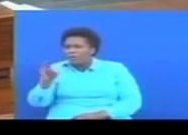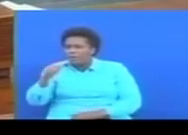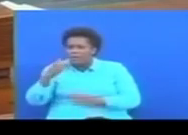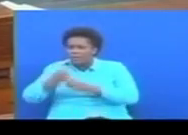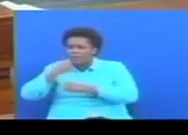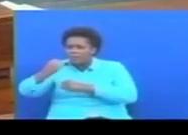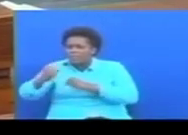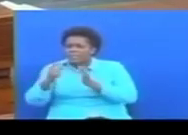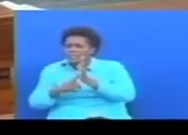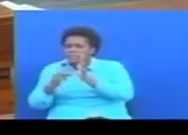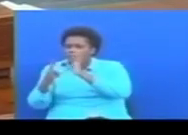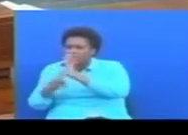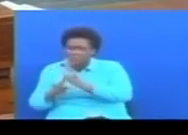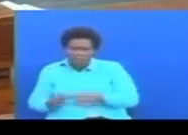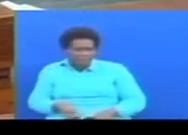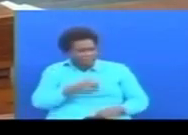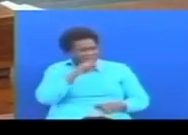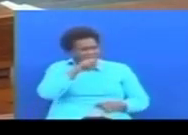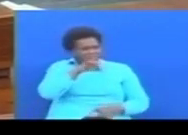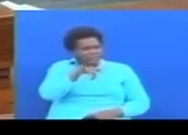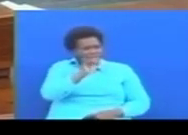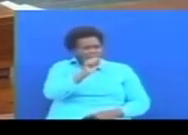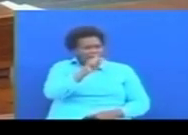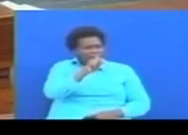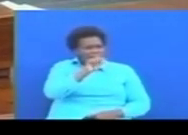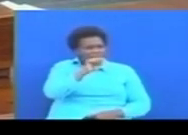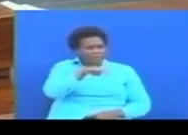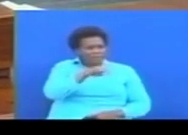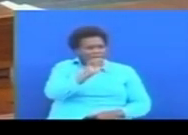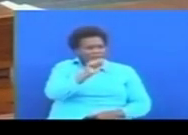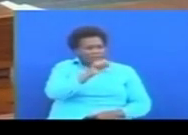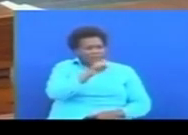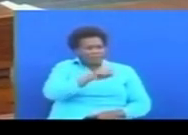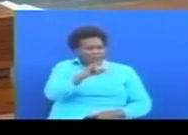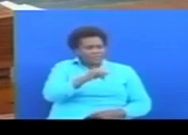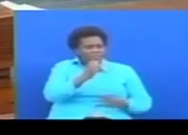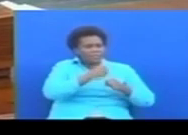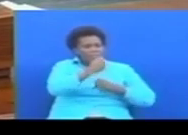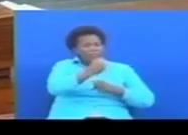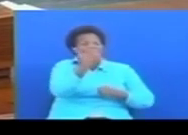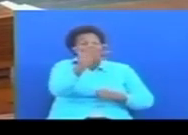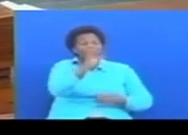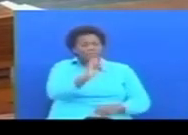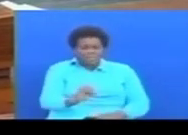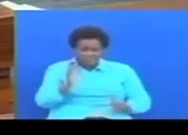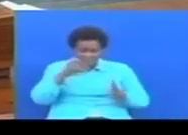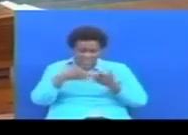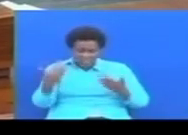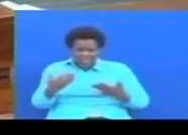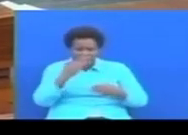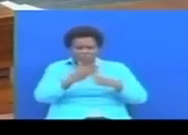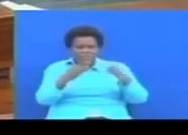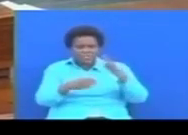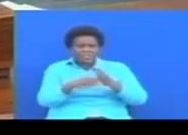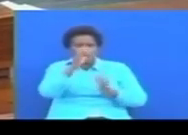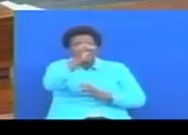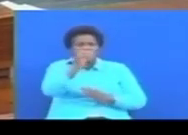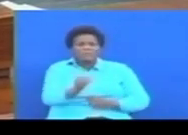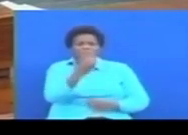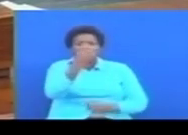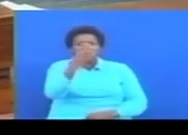67, barabara ya Nyakanazi hadi Kibondo kilomita 50, na ujenzi umefikia 40%, na barabara